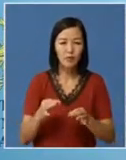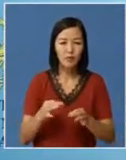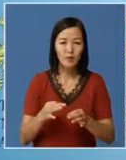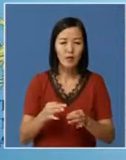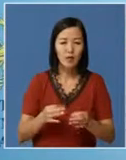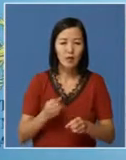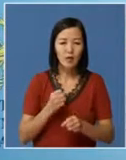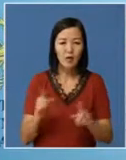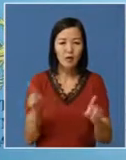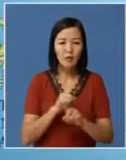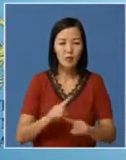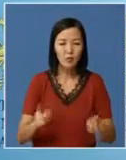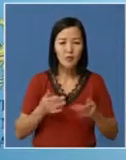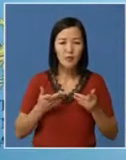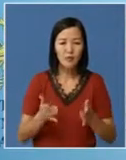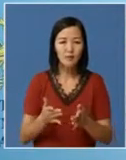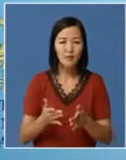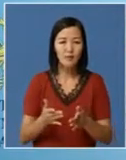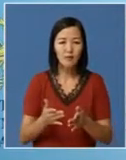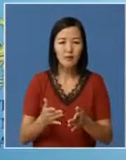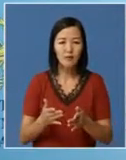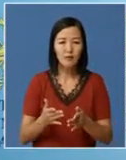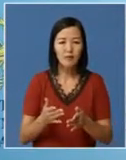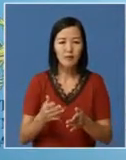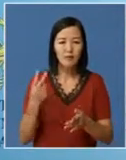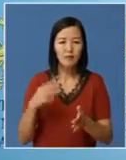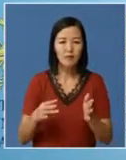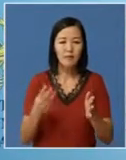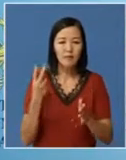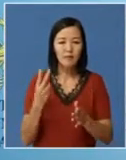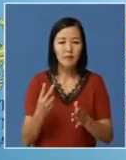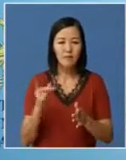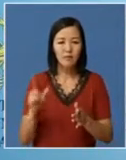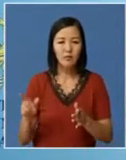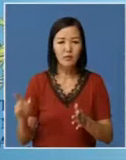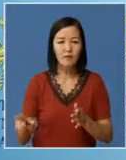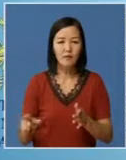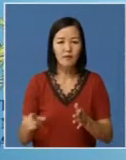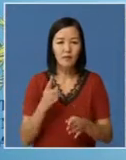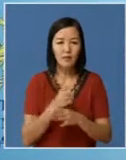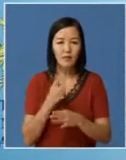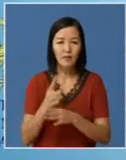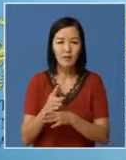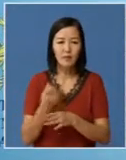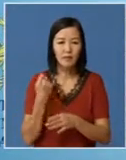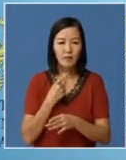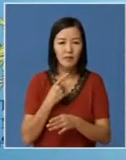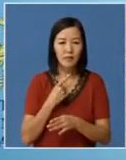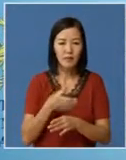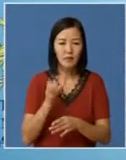требования в отношении 45 дебоширов. Из них 22 вынесен запрет на употребление спиртных